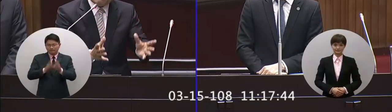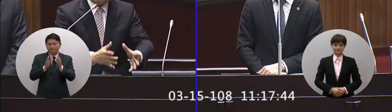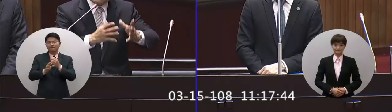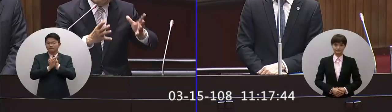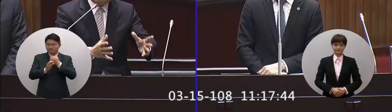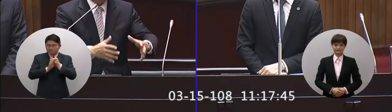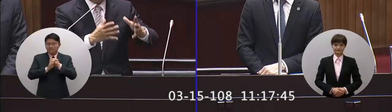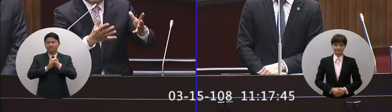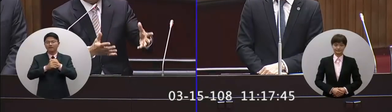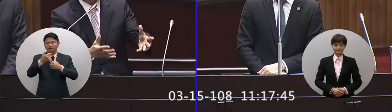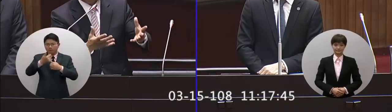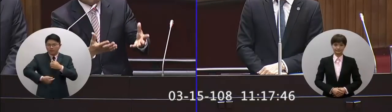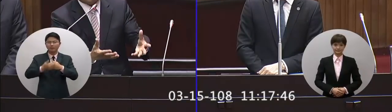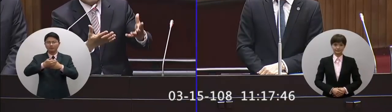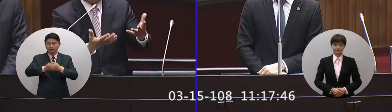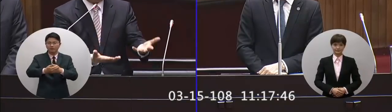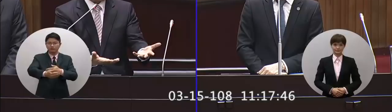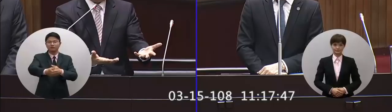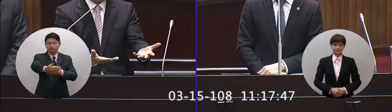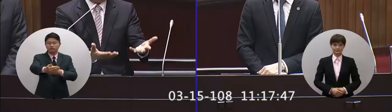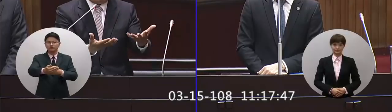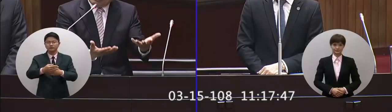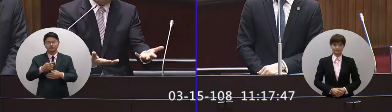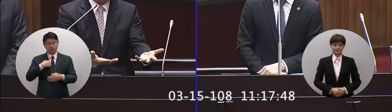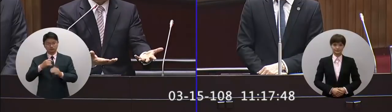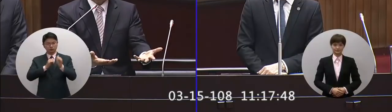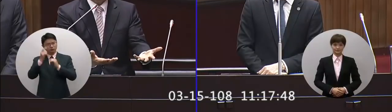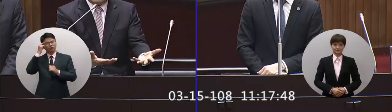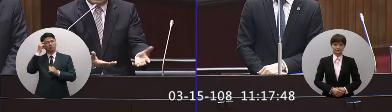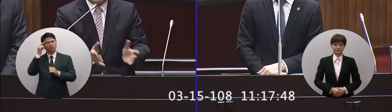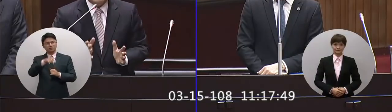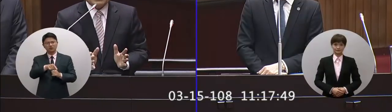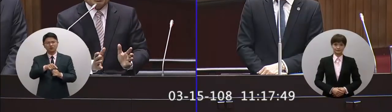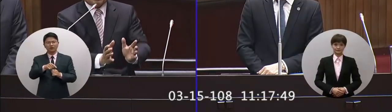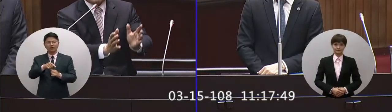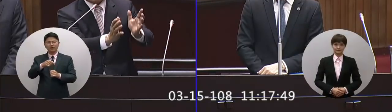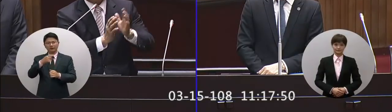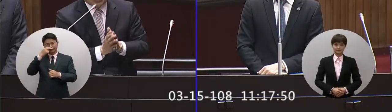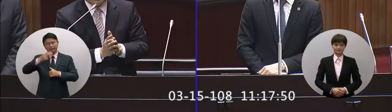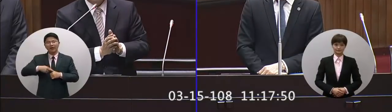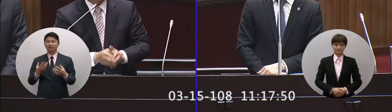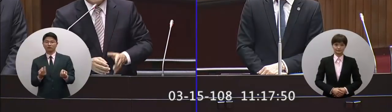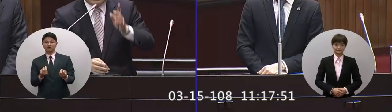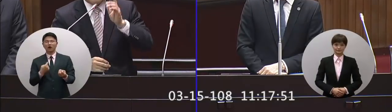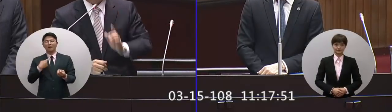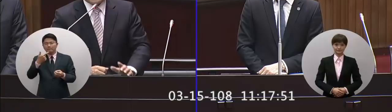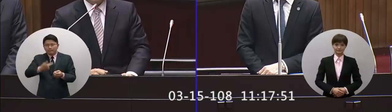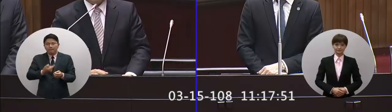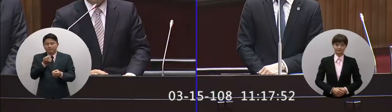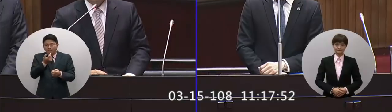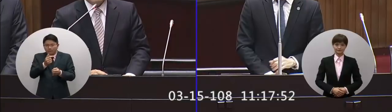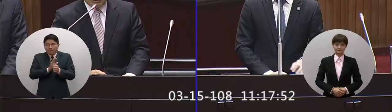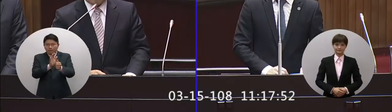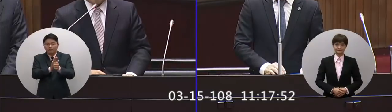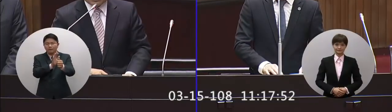呐，社会愈来愈啊，感觉讲啊，这都对，啊也无啥物败害，啊一步一步杀个愈好，安尼咱继